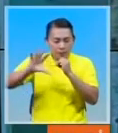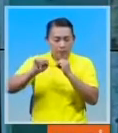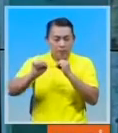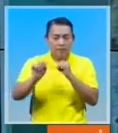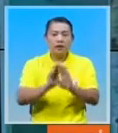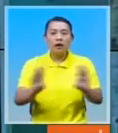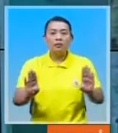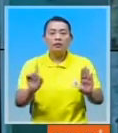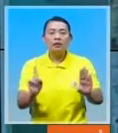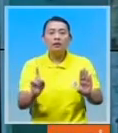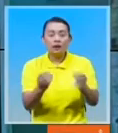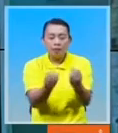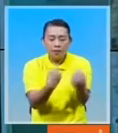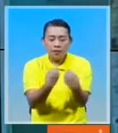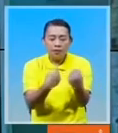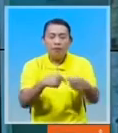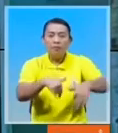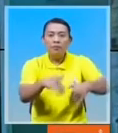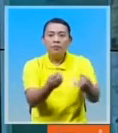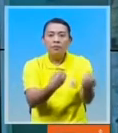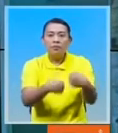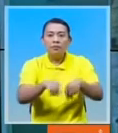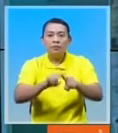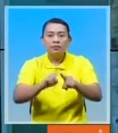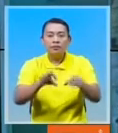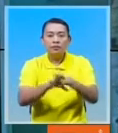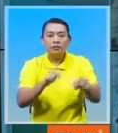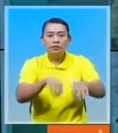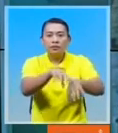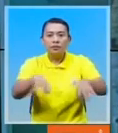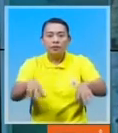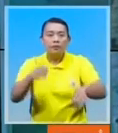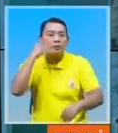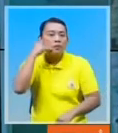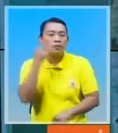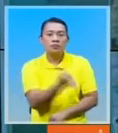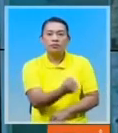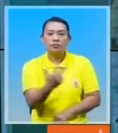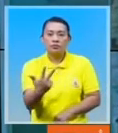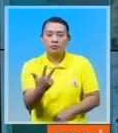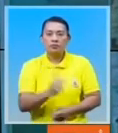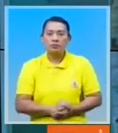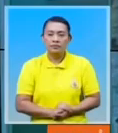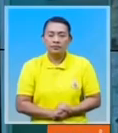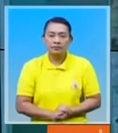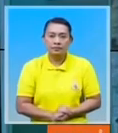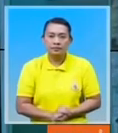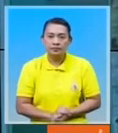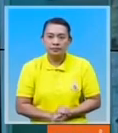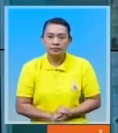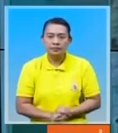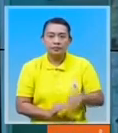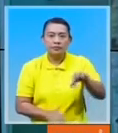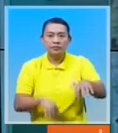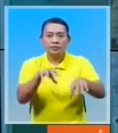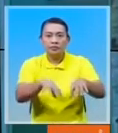รับฟังความคิดเห็นจากสาธารณ ะ ผู้ประกอบการค่ายมือถือทั้ง3ค่ายก็ไปครบเลย แล้วผู้ประกอบการค่ายมือถือทั้ง3ค่ายเนี่ยเขามีเสียง